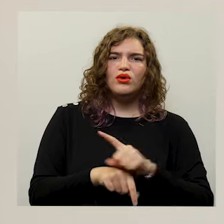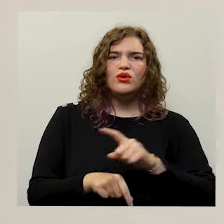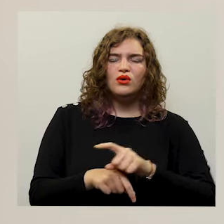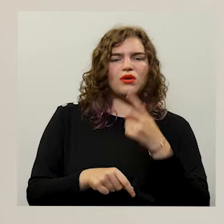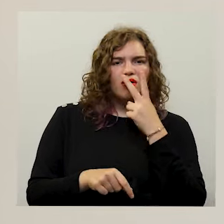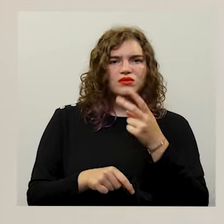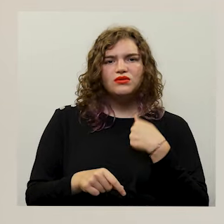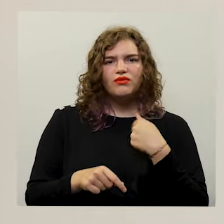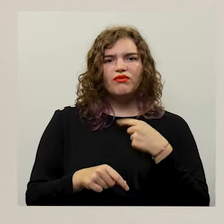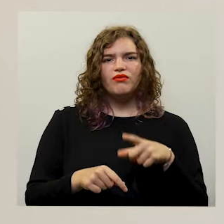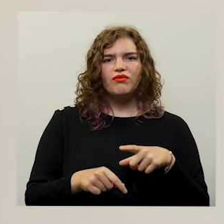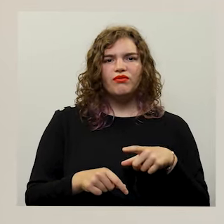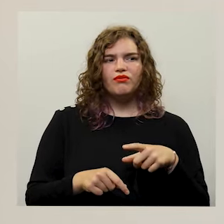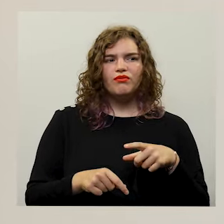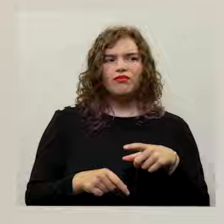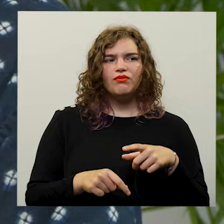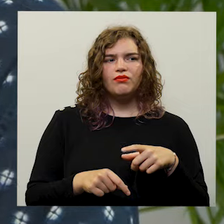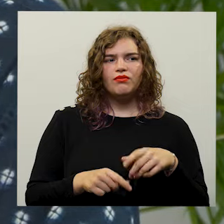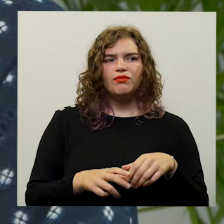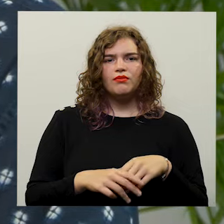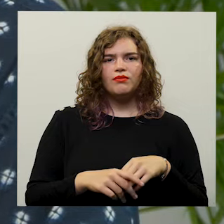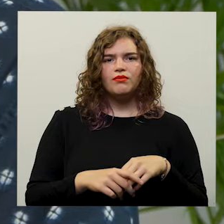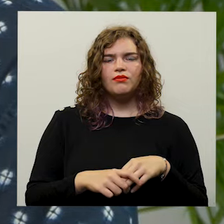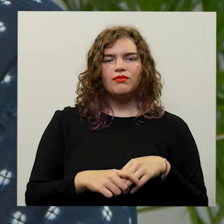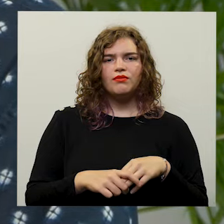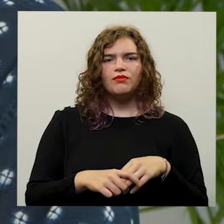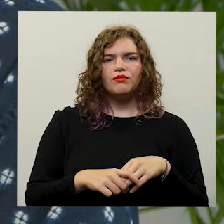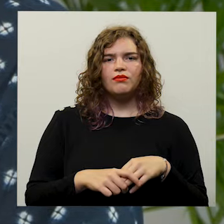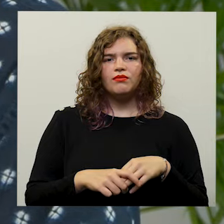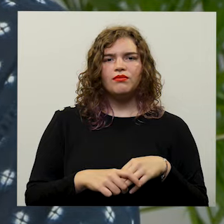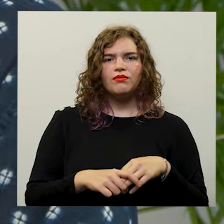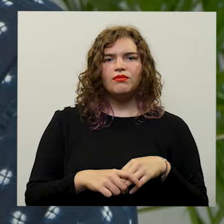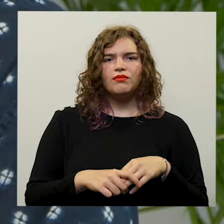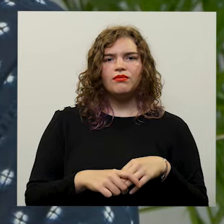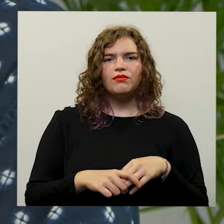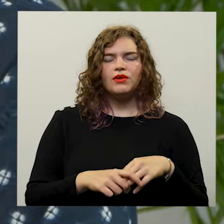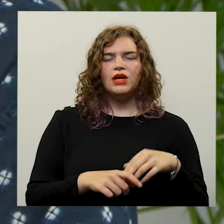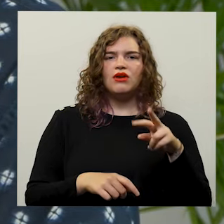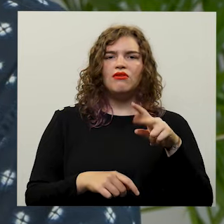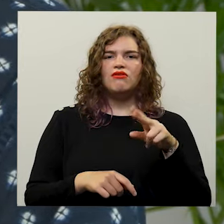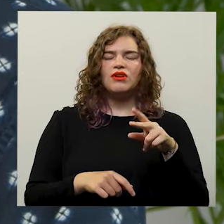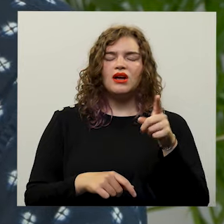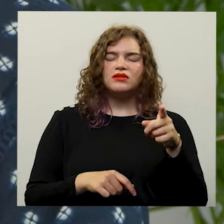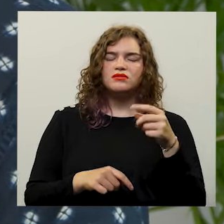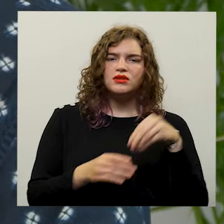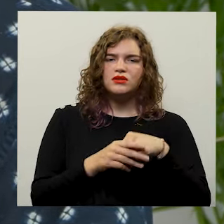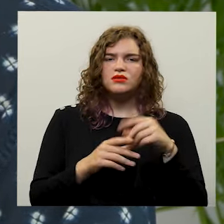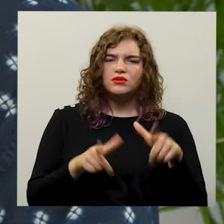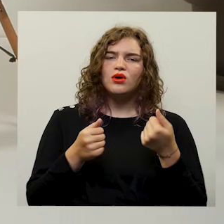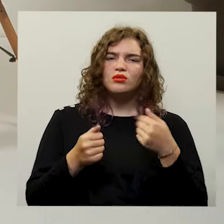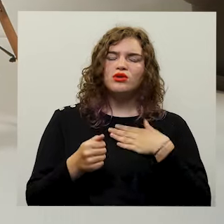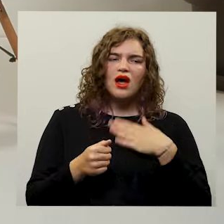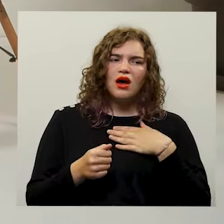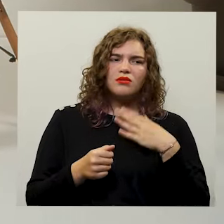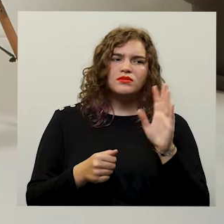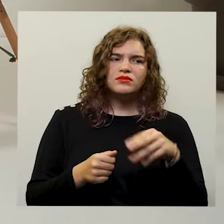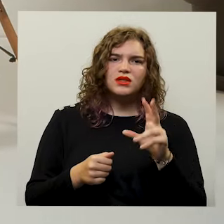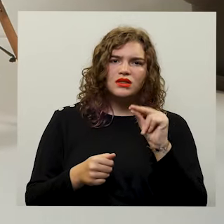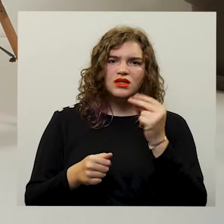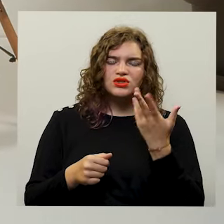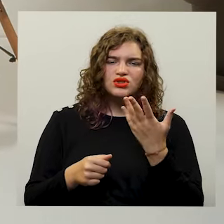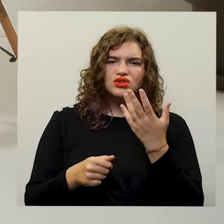văzut și în viața mea. Un frate de corp sau un cunoscut? Un frate în Domnul, că s-a întors și el la Domnul și a fost eliberat.